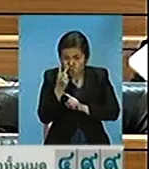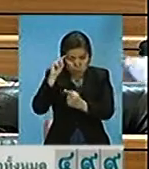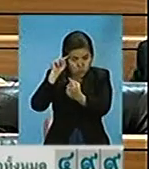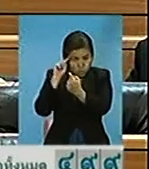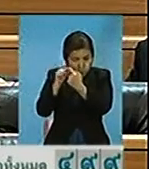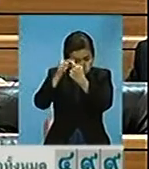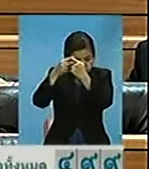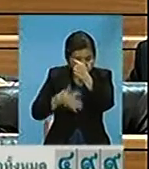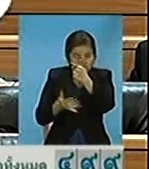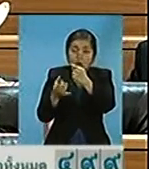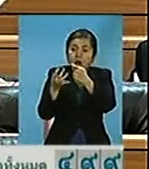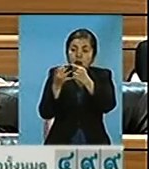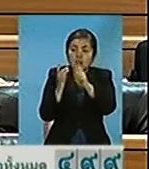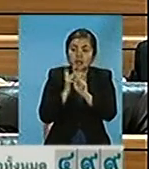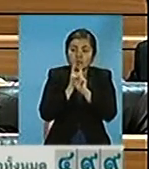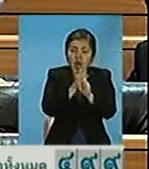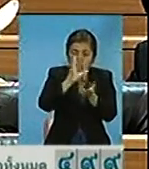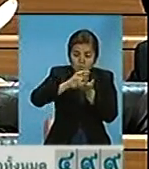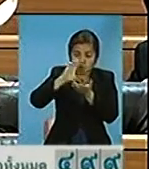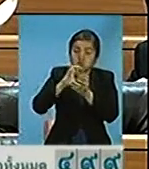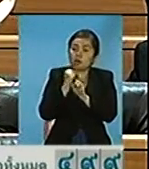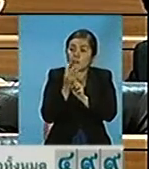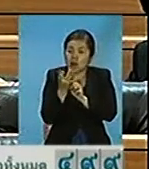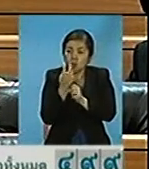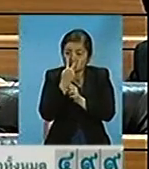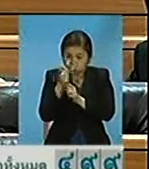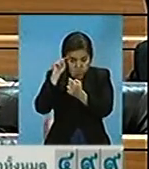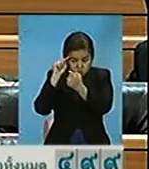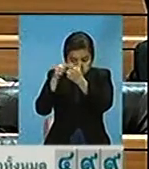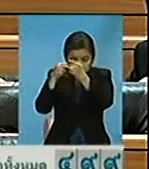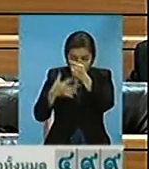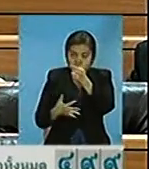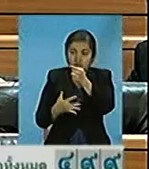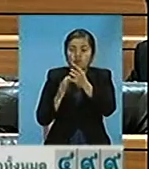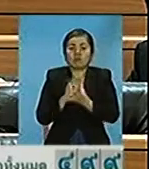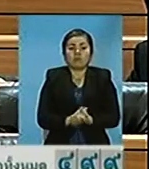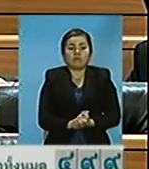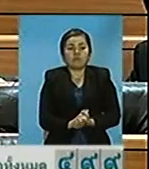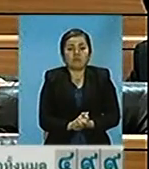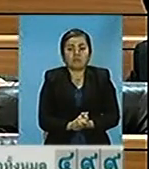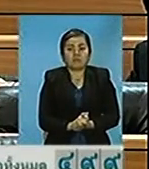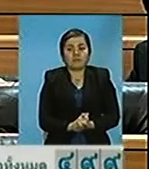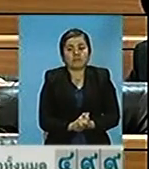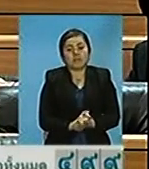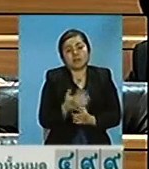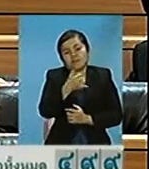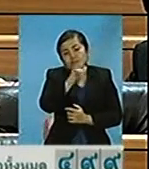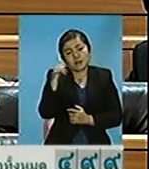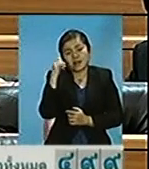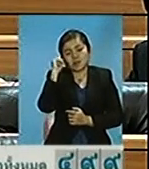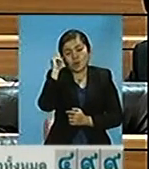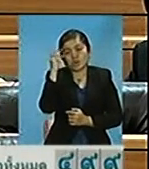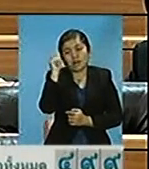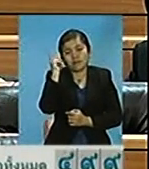ที่วัตถุประสงค์ของกยท.ว่าจะทำอะไรบ้างและท่านประธานครับบางทีท่านอาจจะไม่เข้าใจนะครับว่